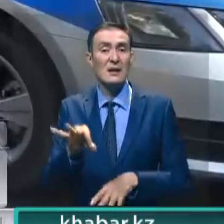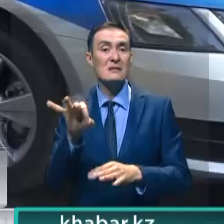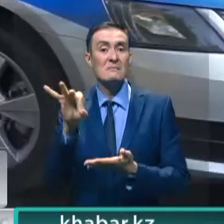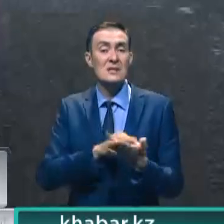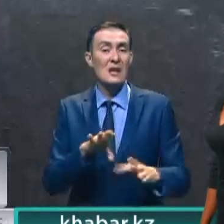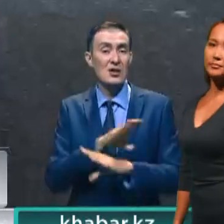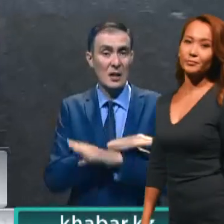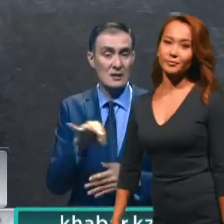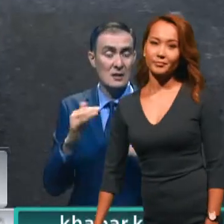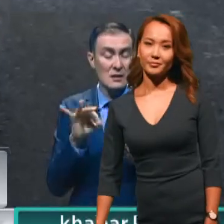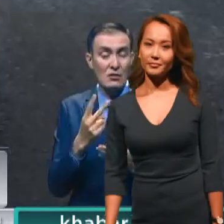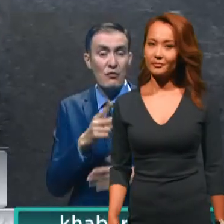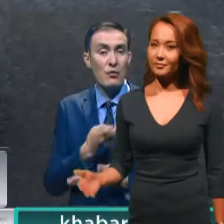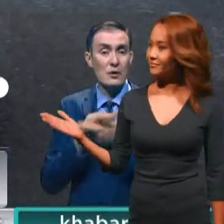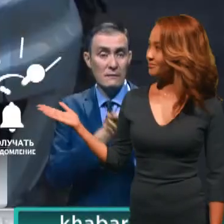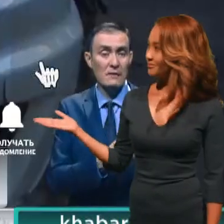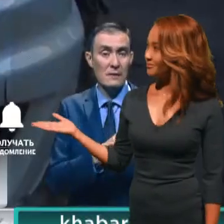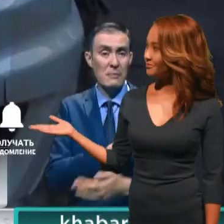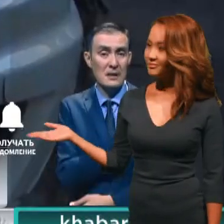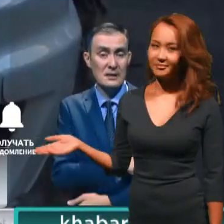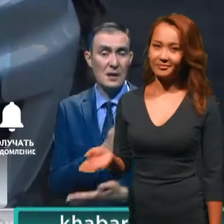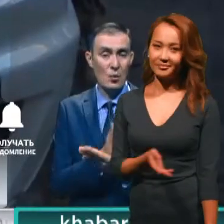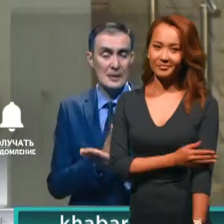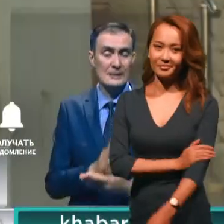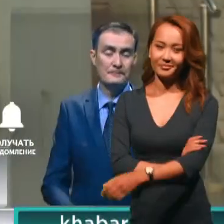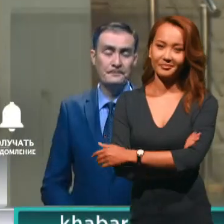скончались на месте. Еще двое доставлены в городскую больницу.